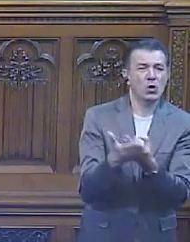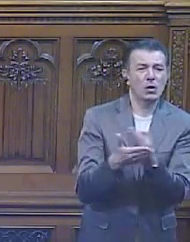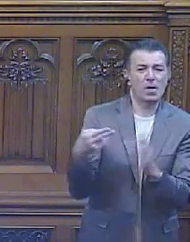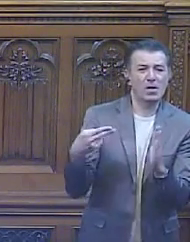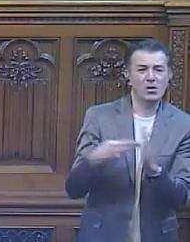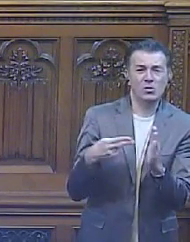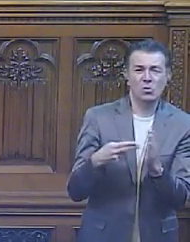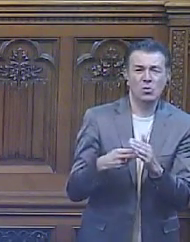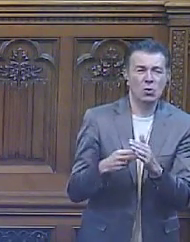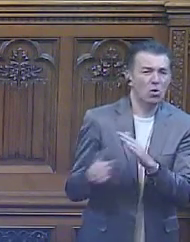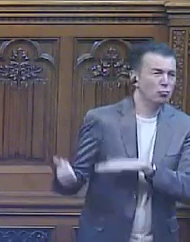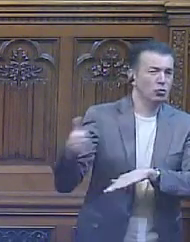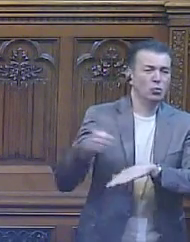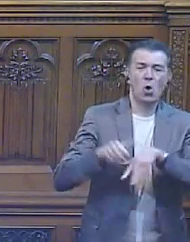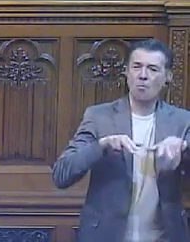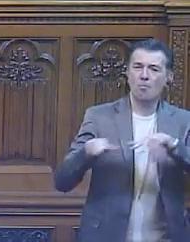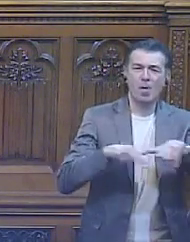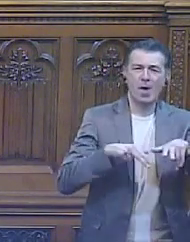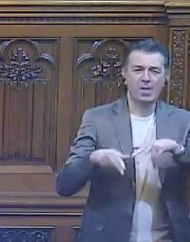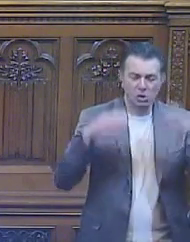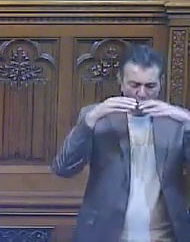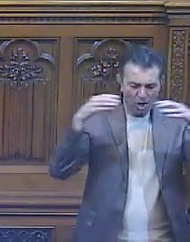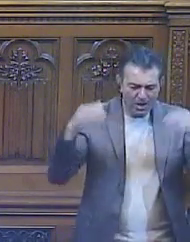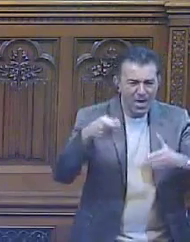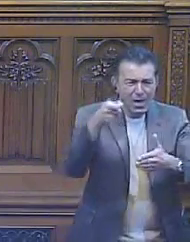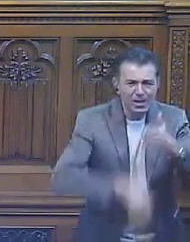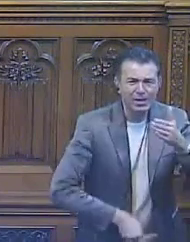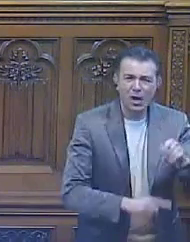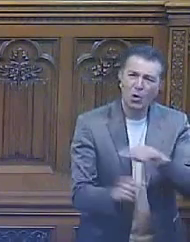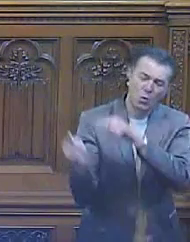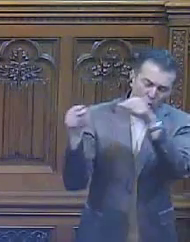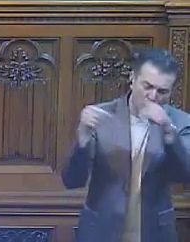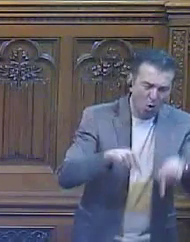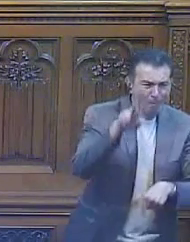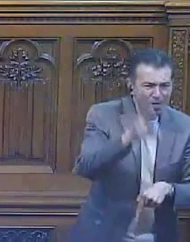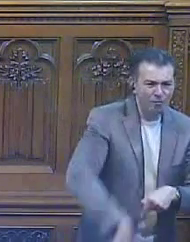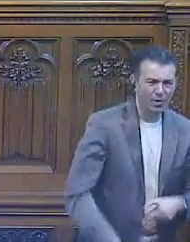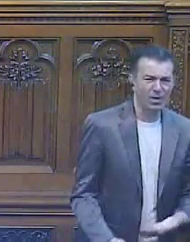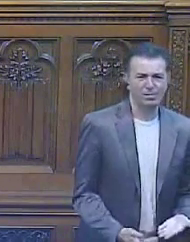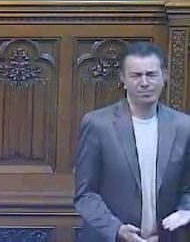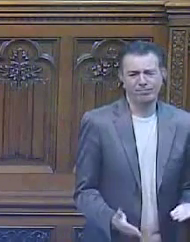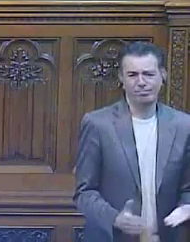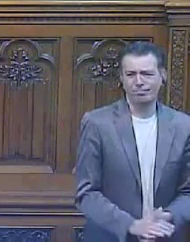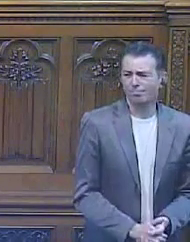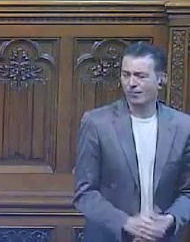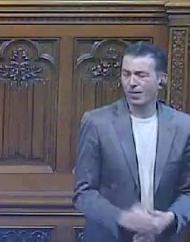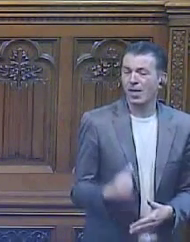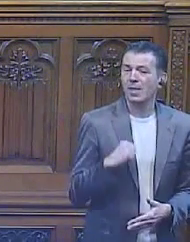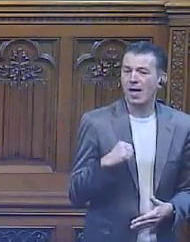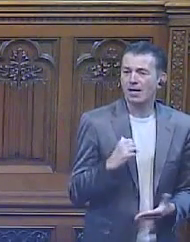syrischen Top-Manager sind, die Gehirnchirurgen, die alle dann zu uns kommen. Ja, wie gesagt,